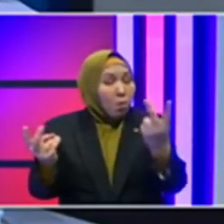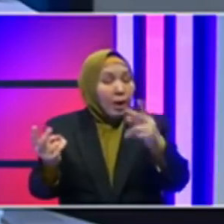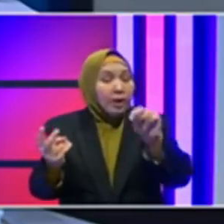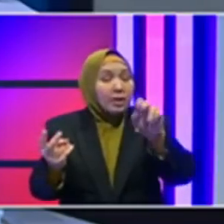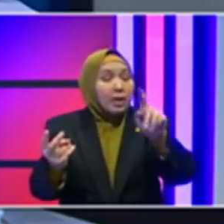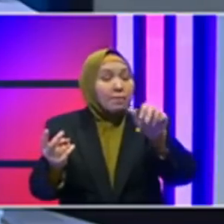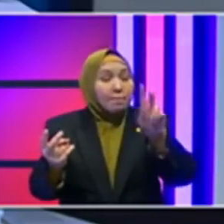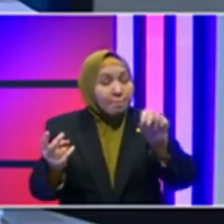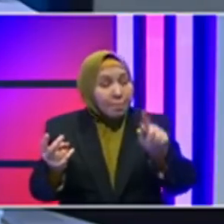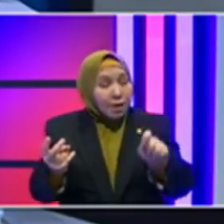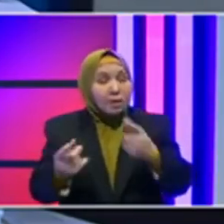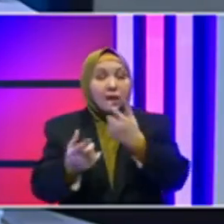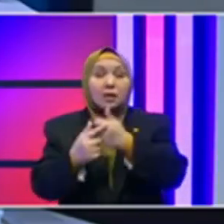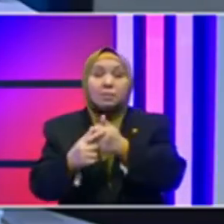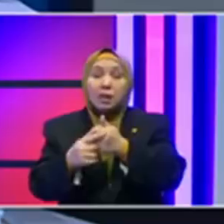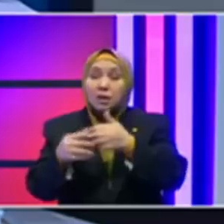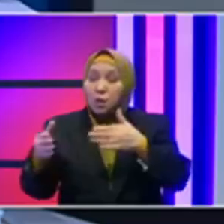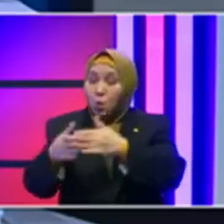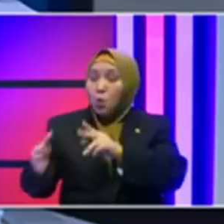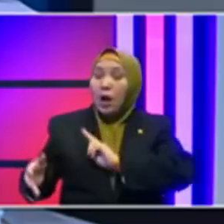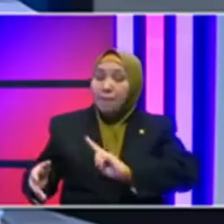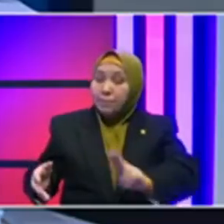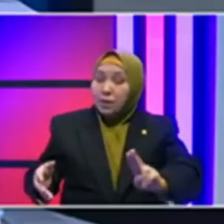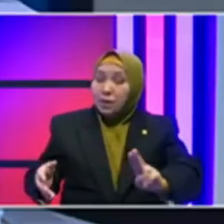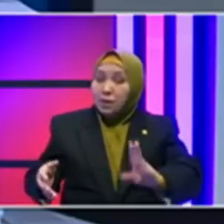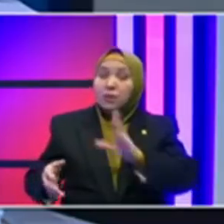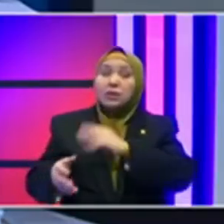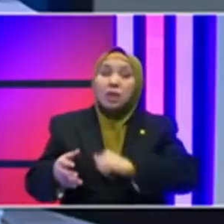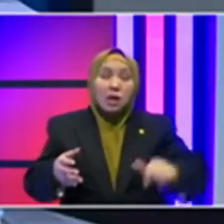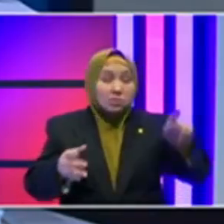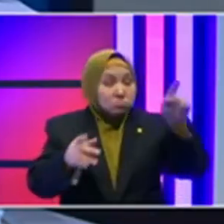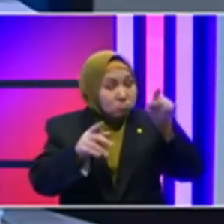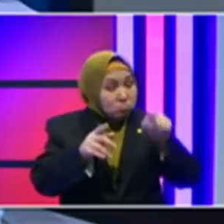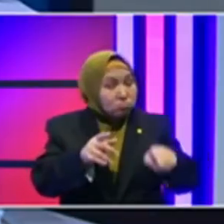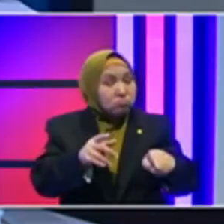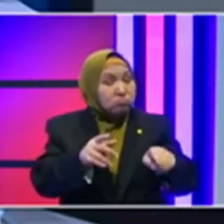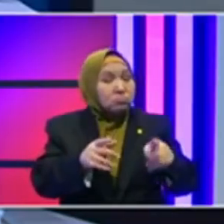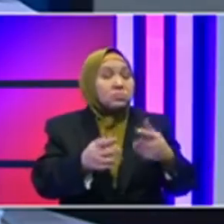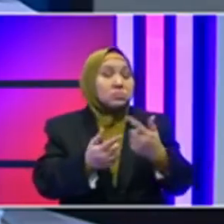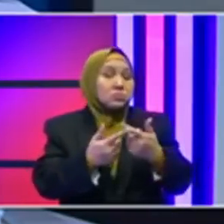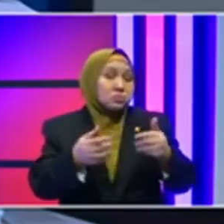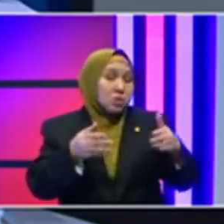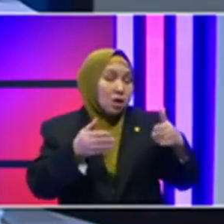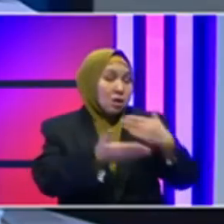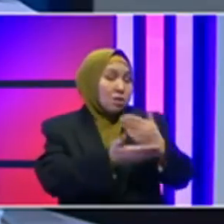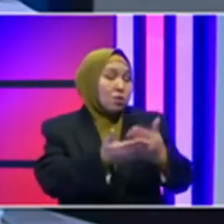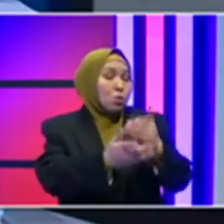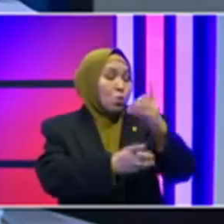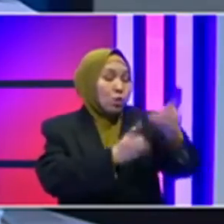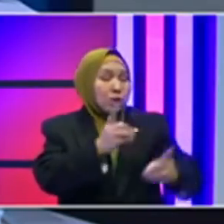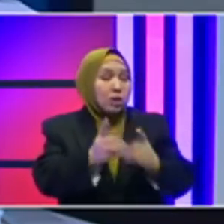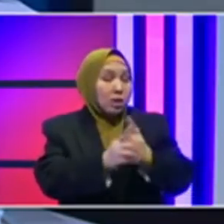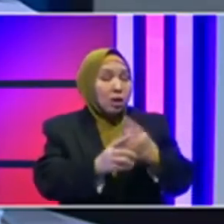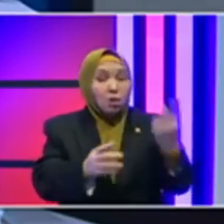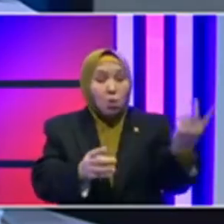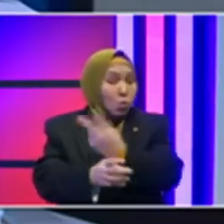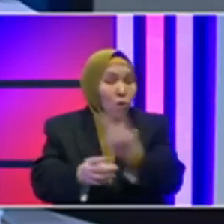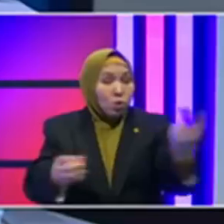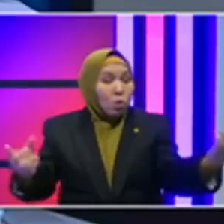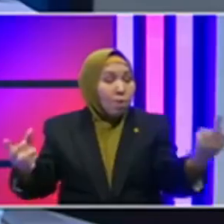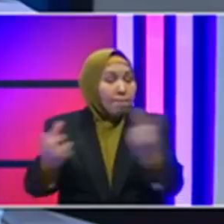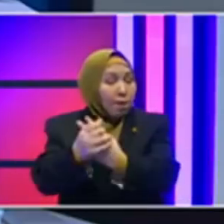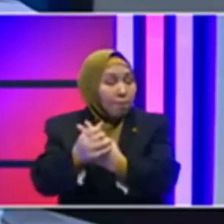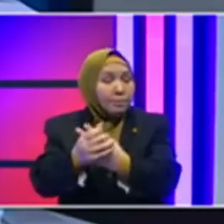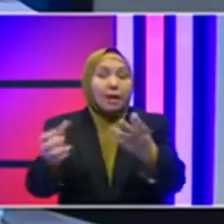nikmat daripada sudut agama dan begitulah juga nikmat daripada sudut dunia ya kedudu mereka dapat